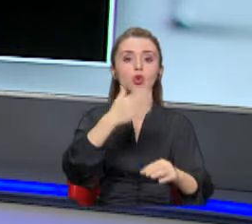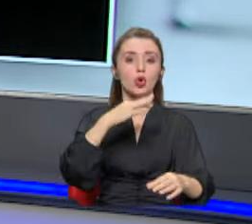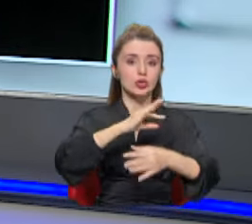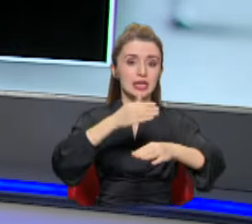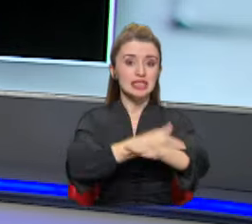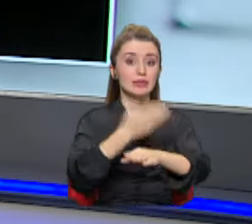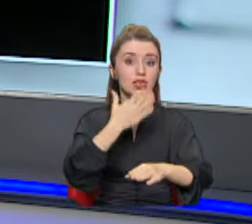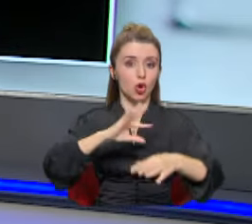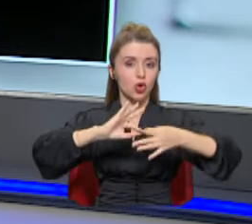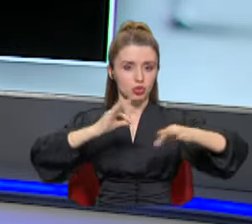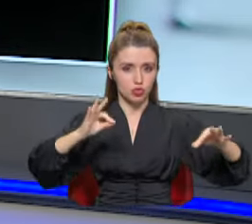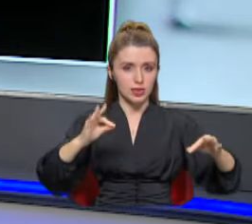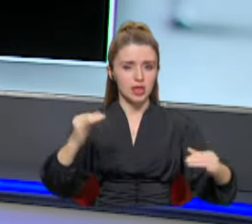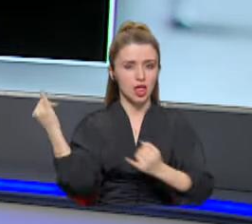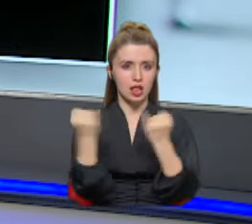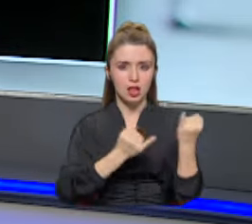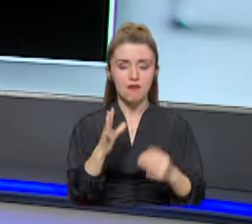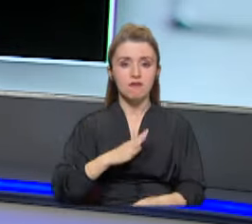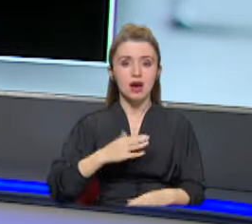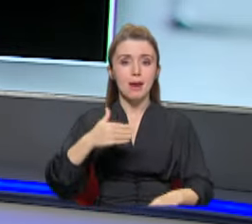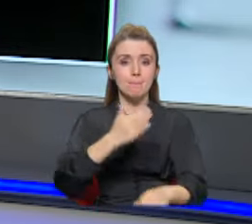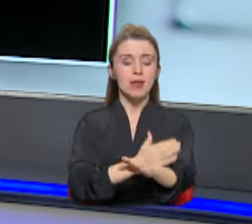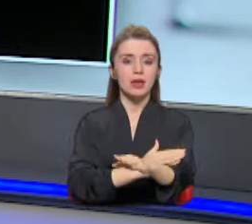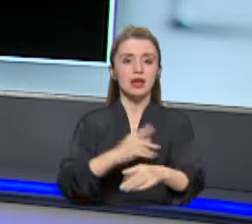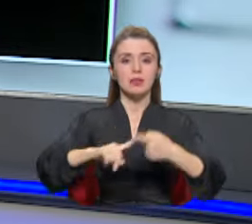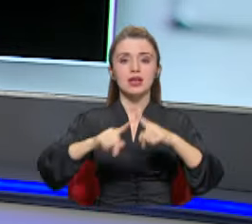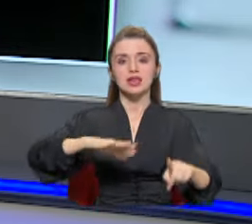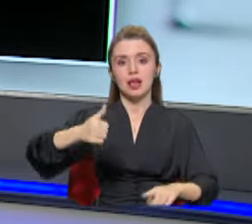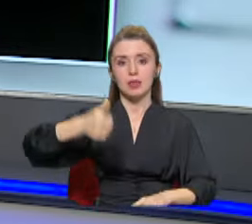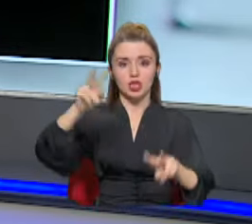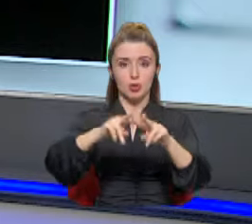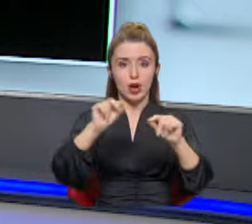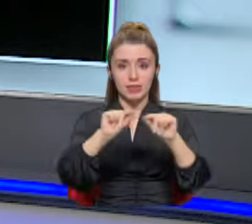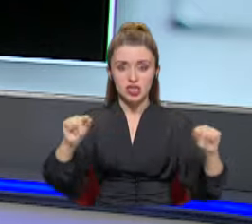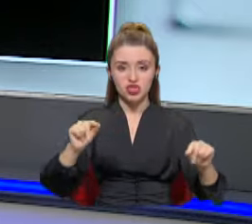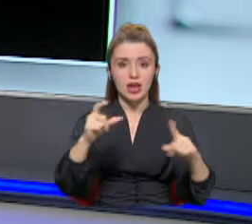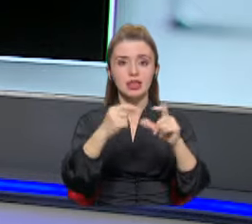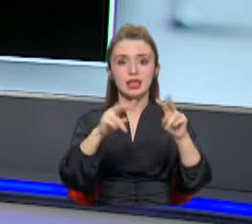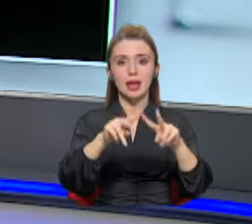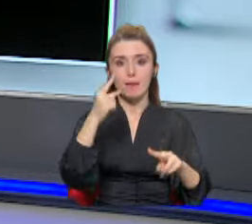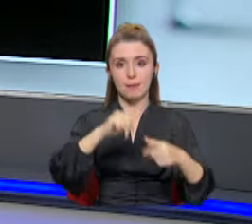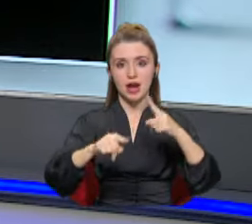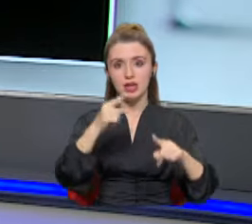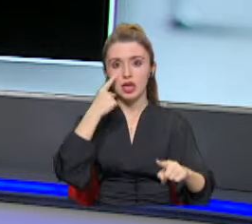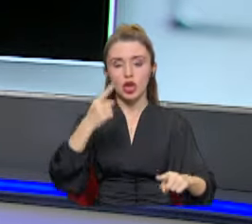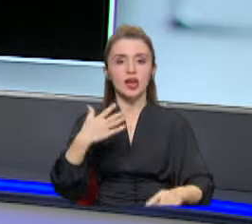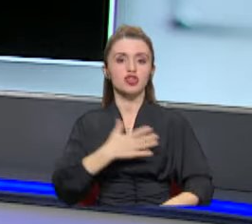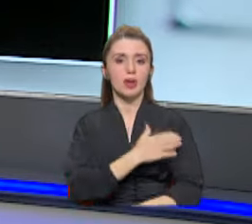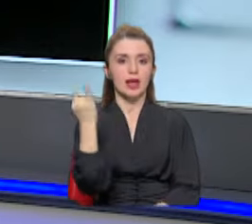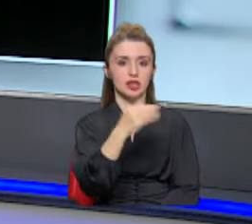açıklamasına tepki gösterirken Memleket Partisi Genel Başkanı Muharrem İnce DEM Parti üzerinden CHP'ye